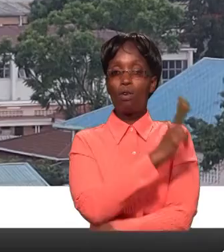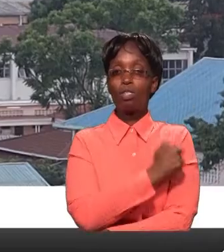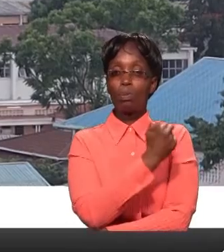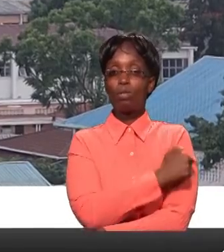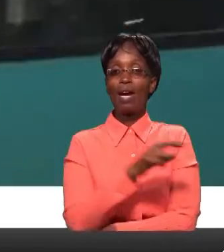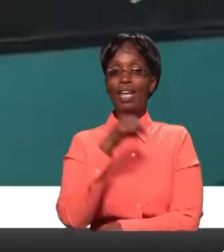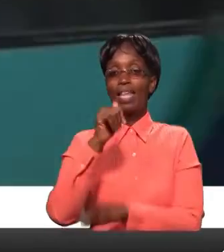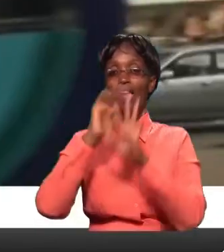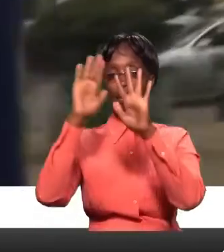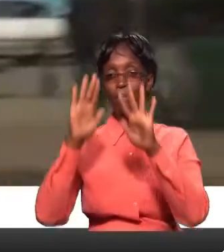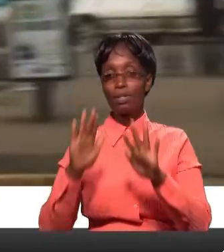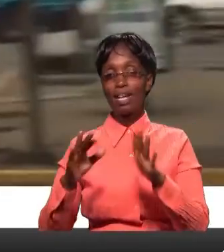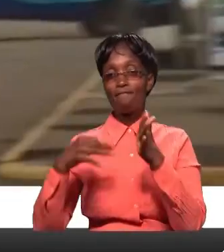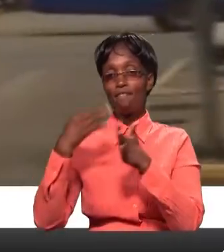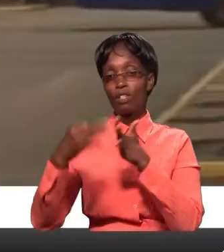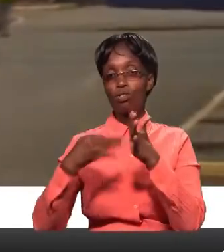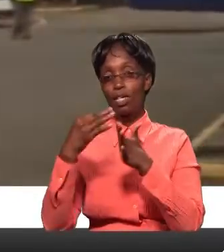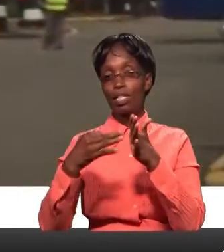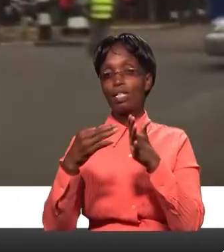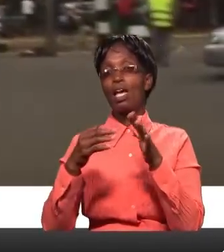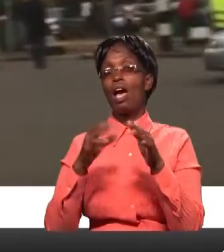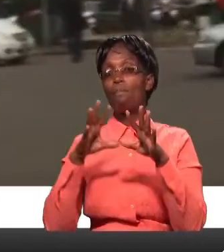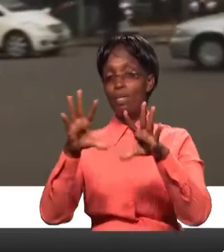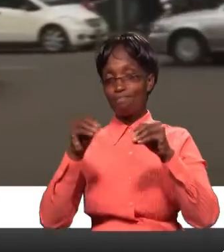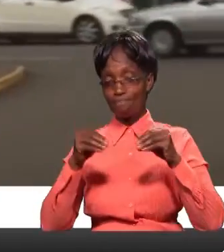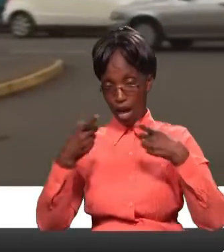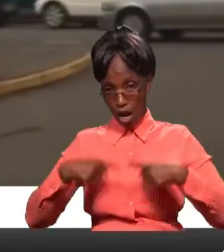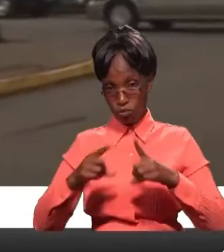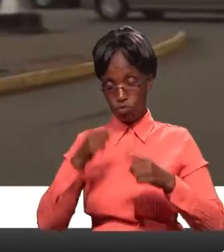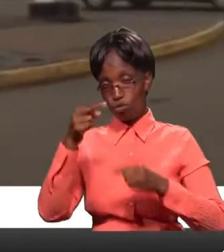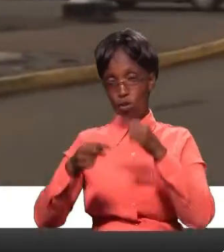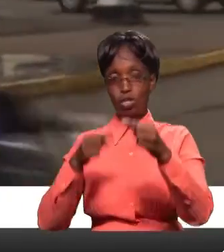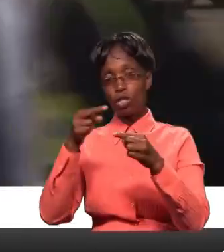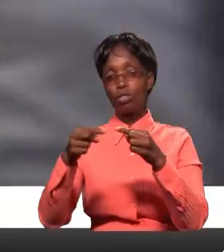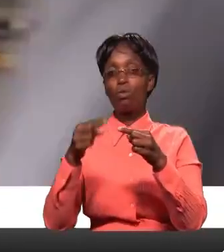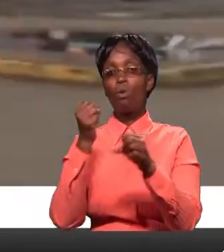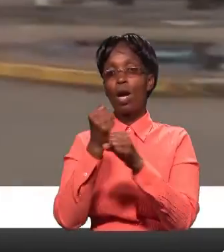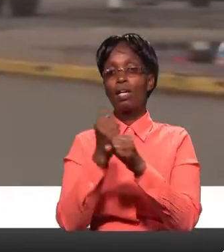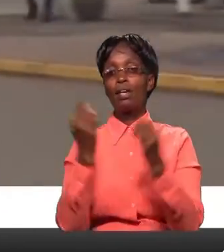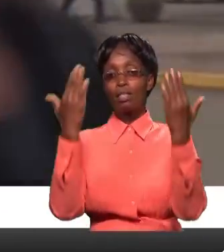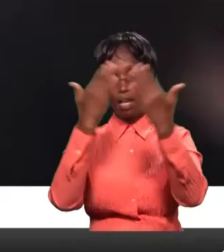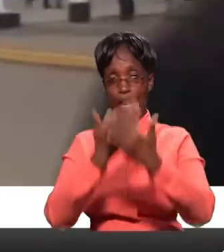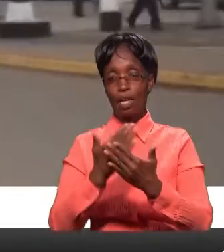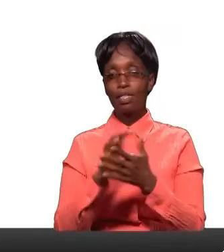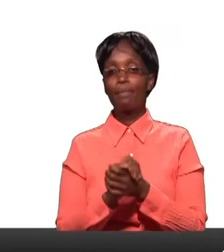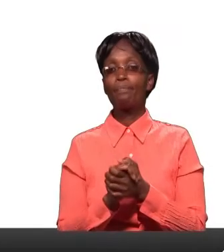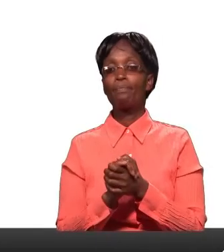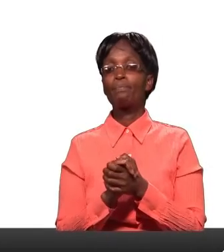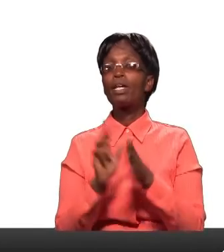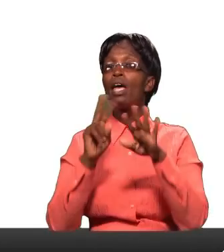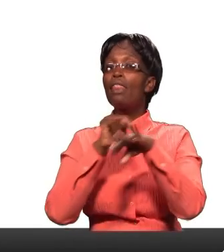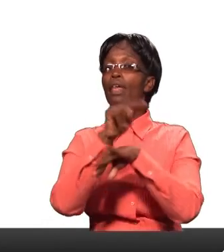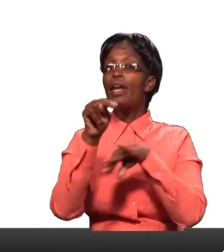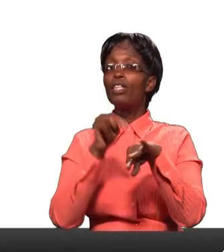wajenzi wakiruhusiwa kuendeleza huduma hizo. Taratibu hizi Rais anasema zitasaidia katika kunusuru maisha ya Wakenya.